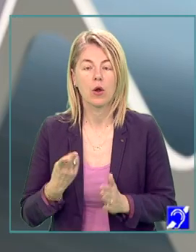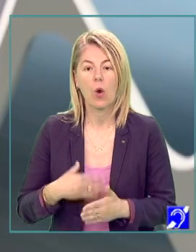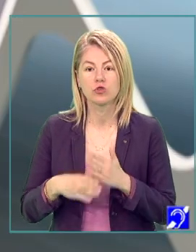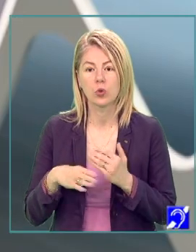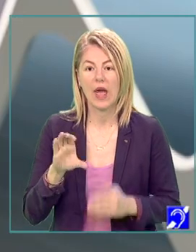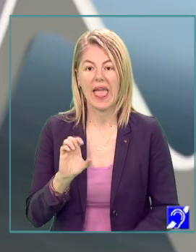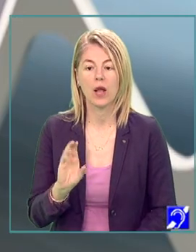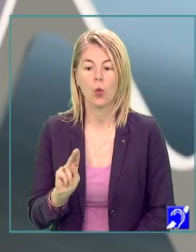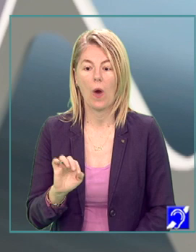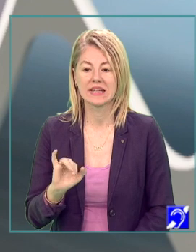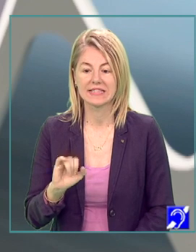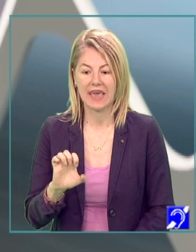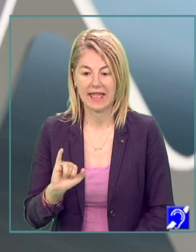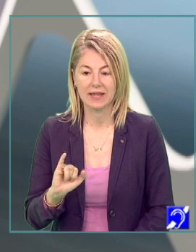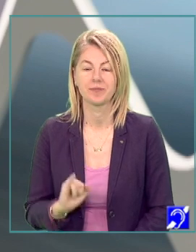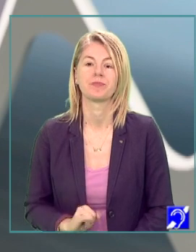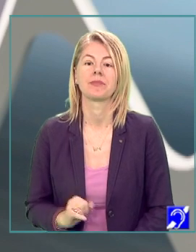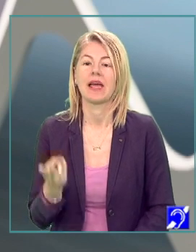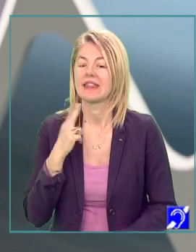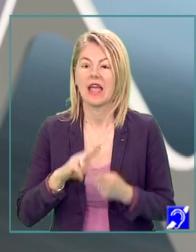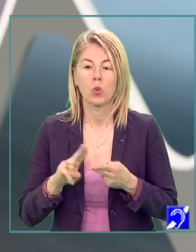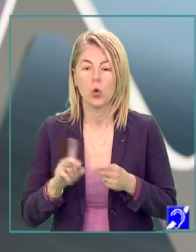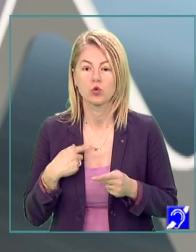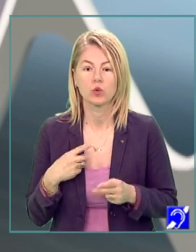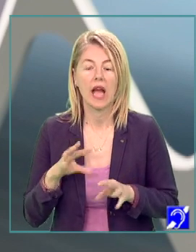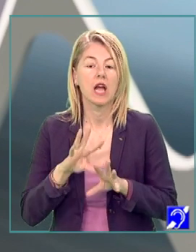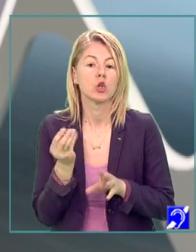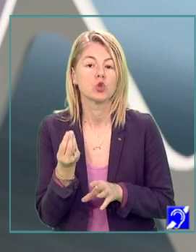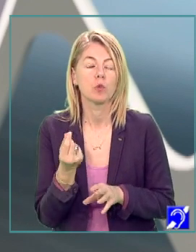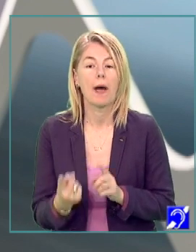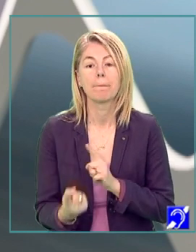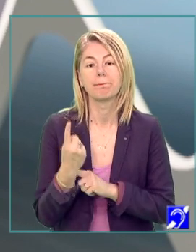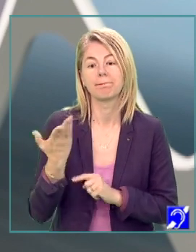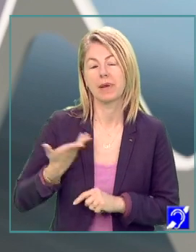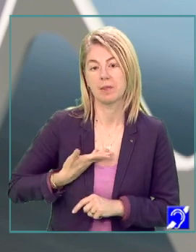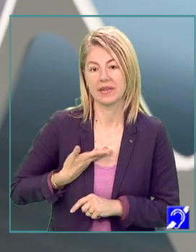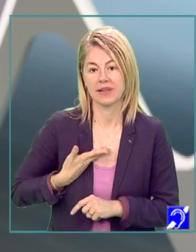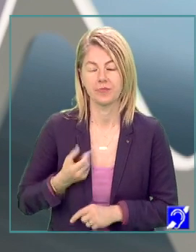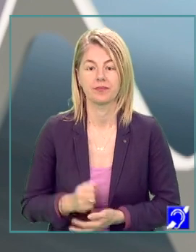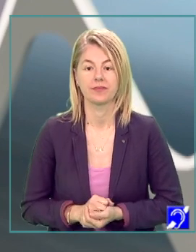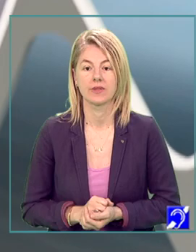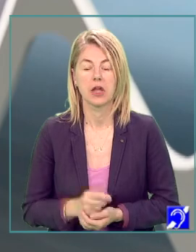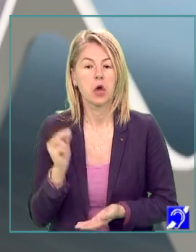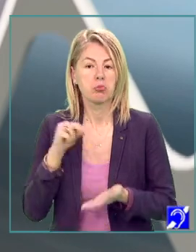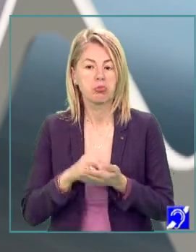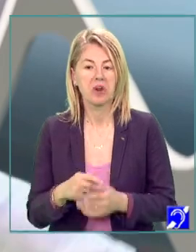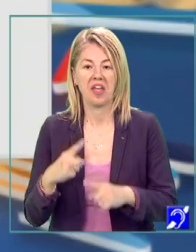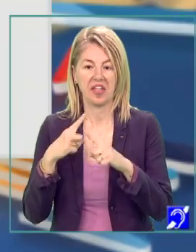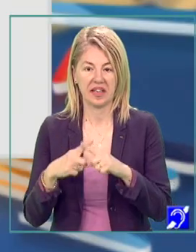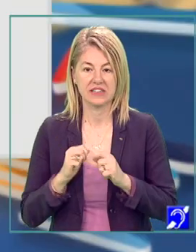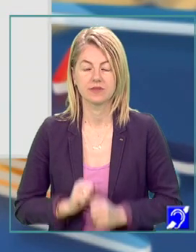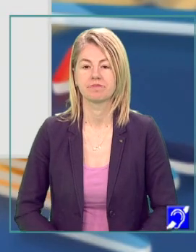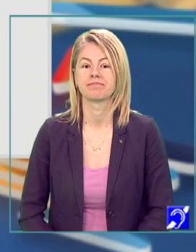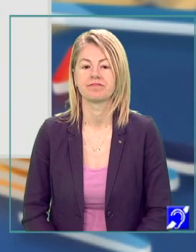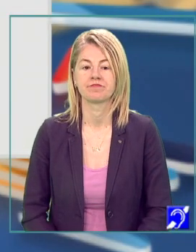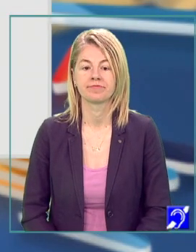ajutorul ecuațiilor. Necunoscuta este suma de bani primită de Mihai. O vom nota cu